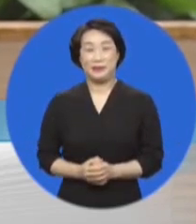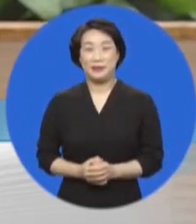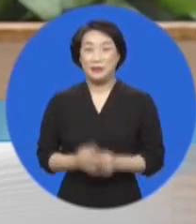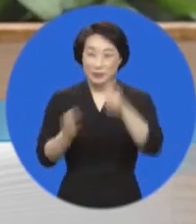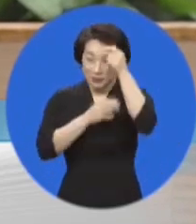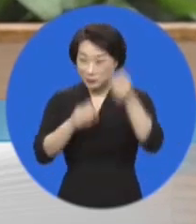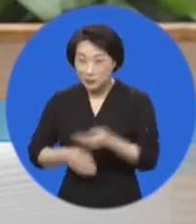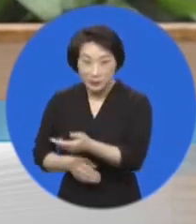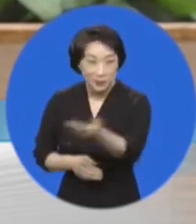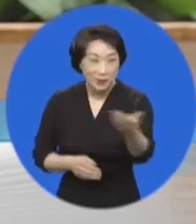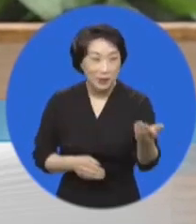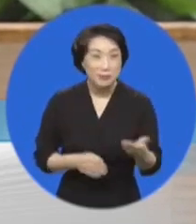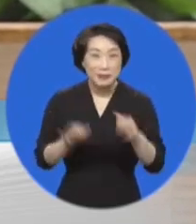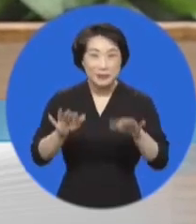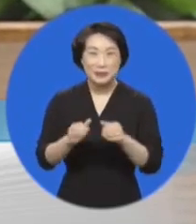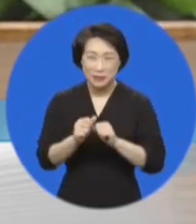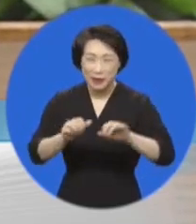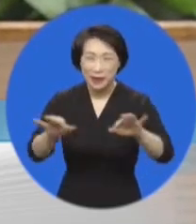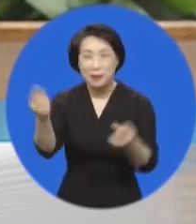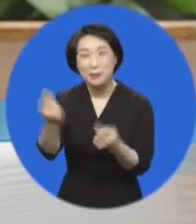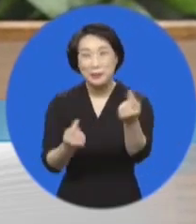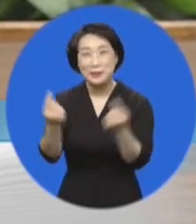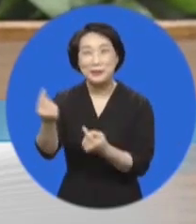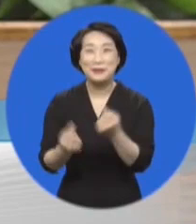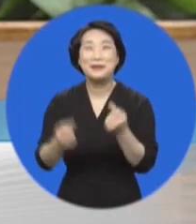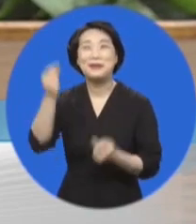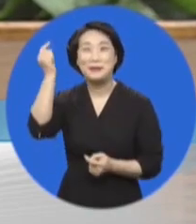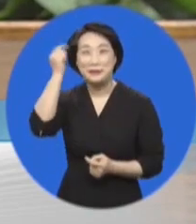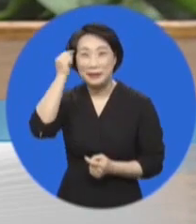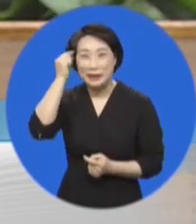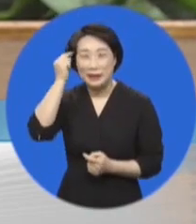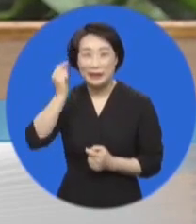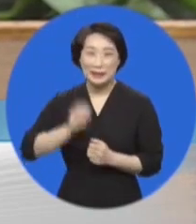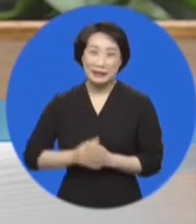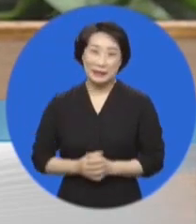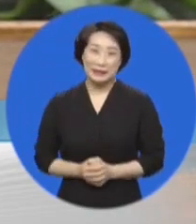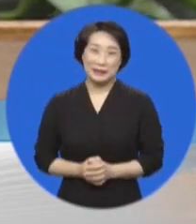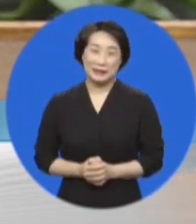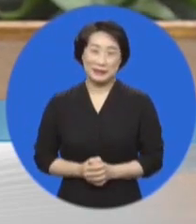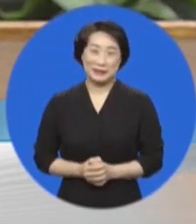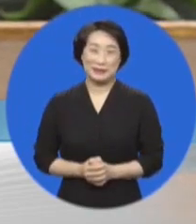우리 성도들이 이렇게 원근 같이해서 모인 것은